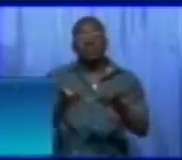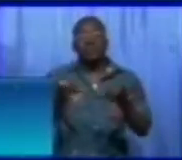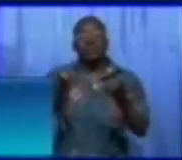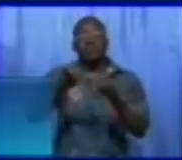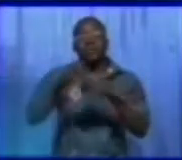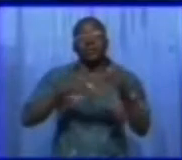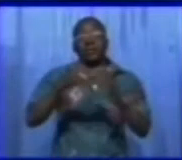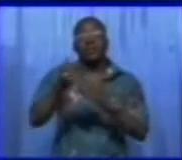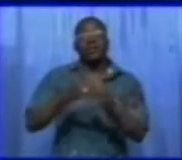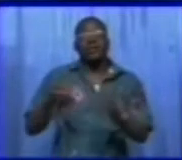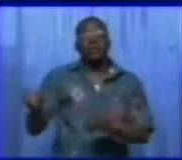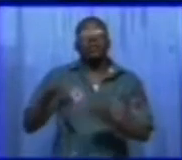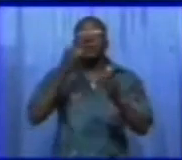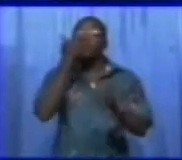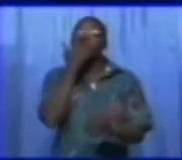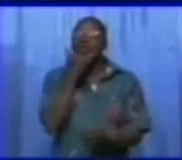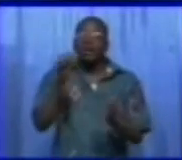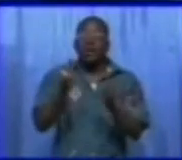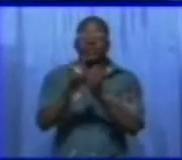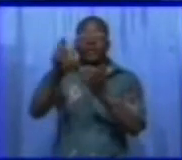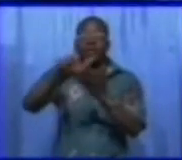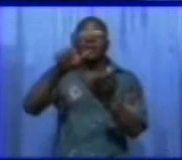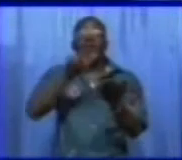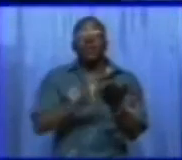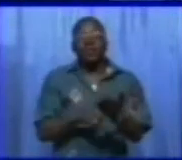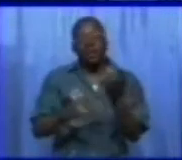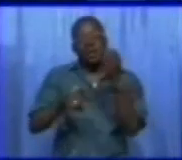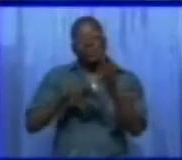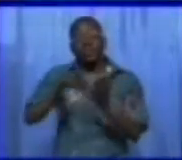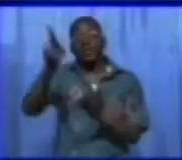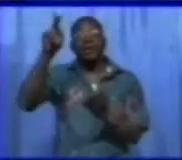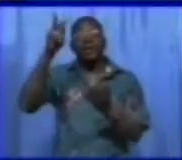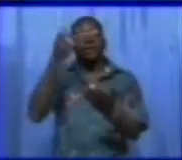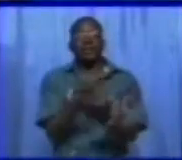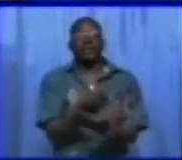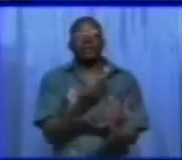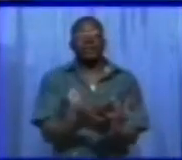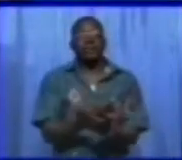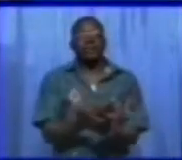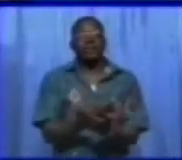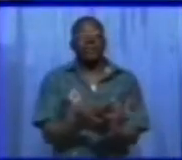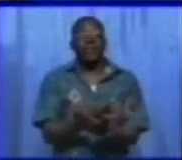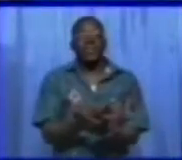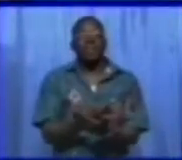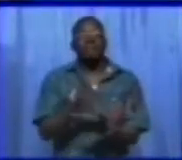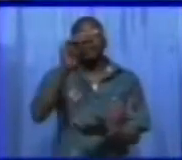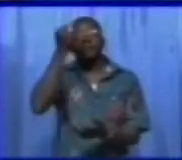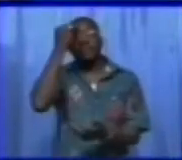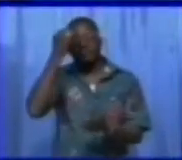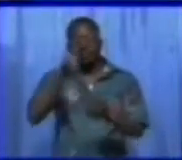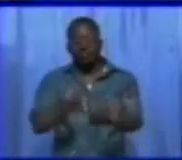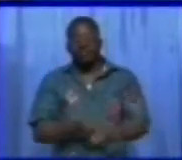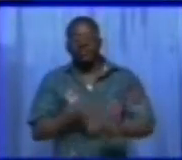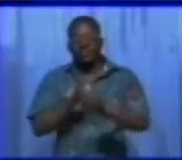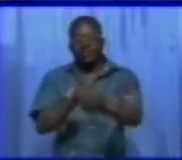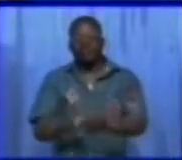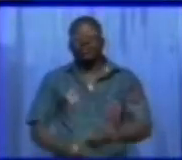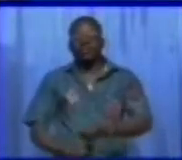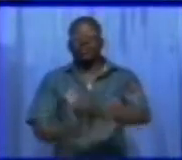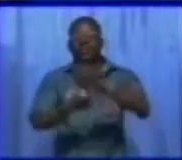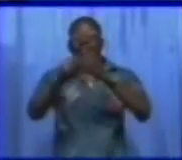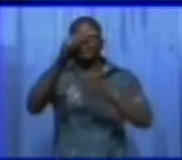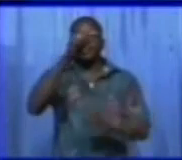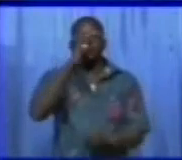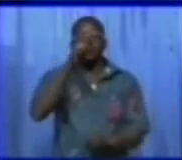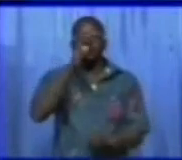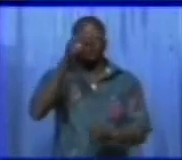pas être en porte-à-faux avec la loi et d'en payer les frais. Au ministère de l'Agriculture et de la Sécurité